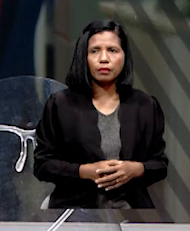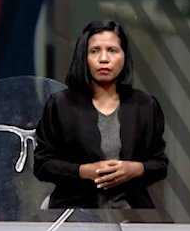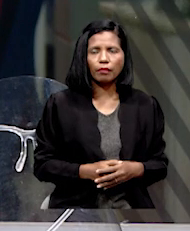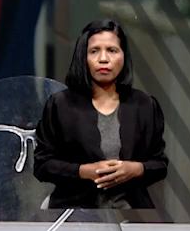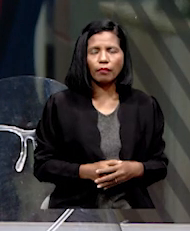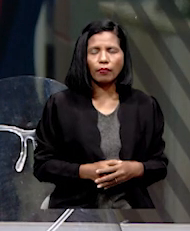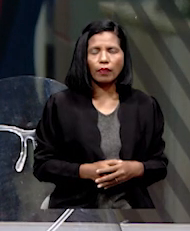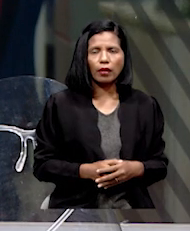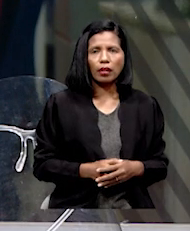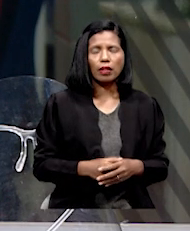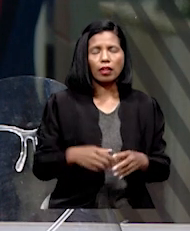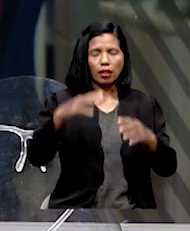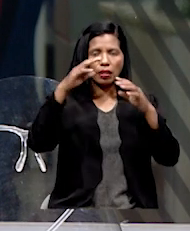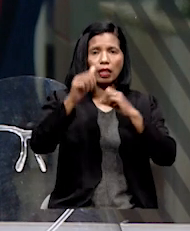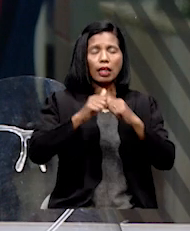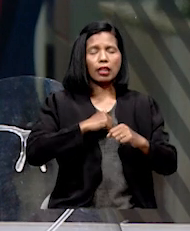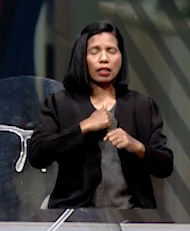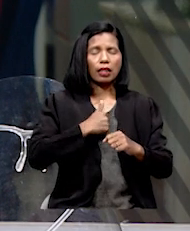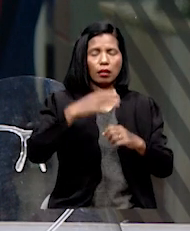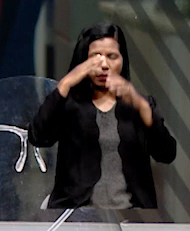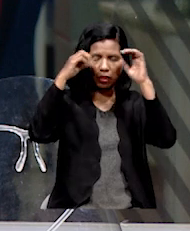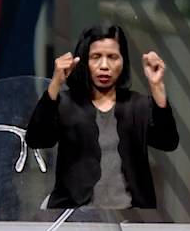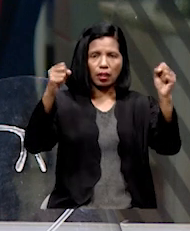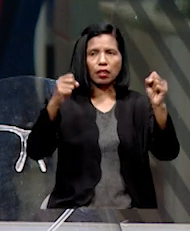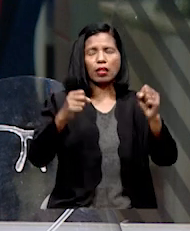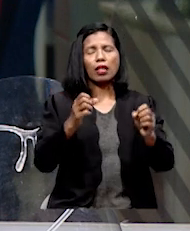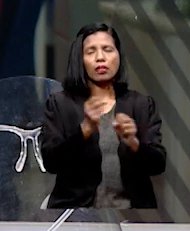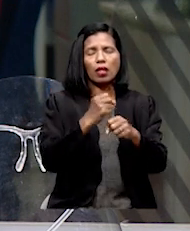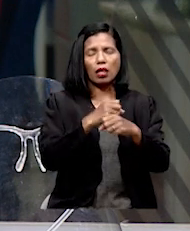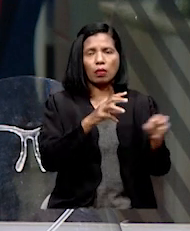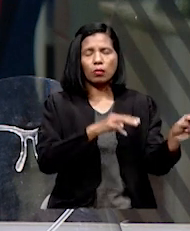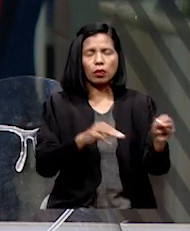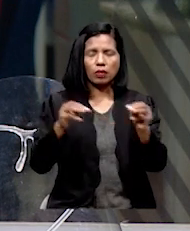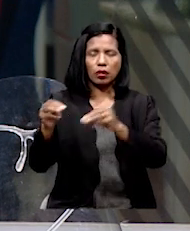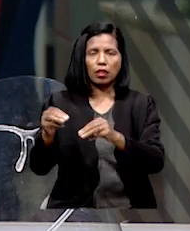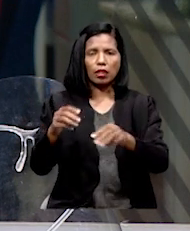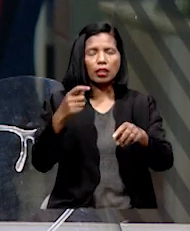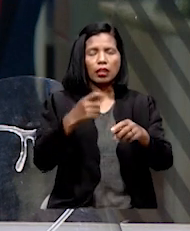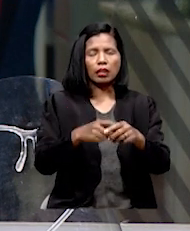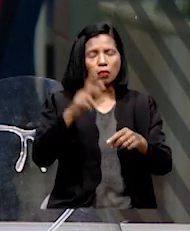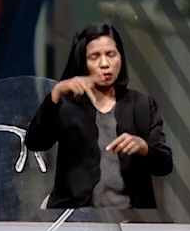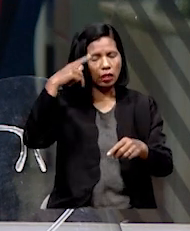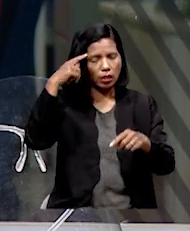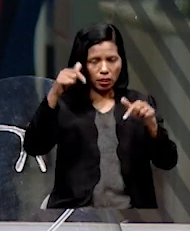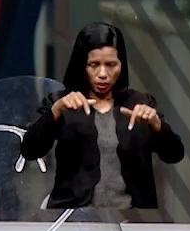Candidato Presidente da República Independente Sira e commitmento a tuhalo mudança ba situação política e Timor-Leste.